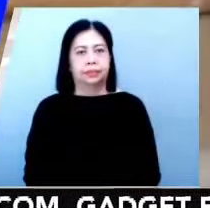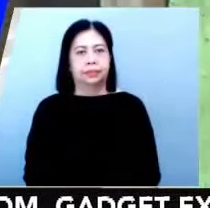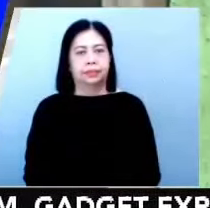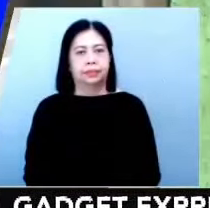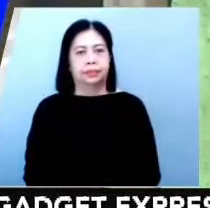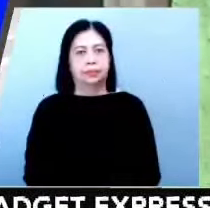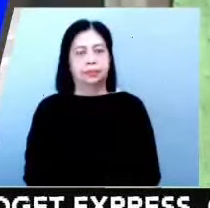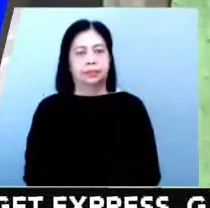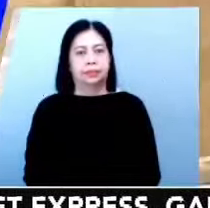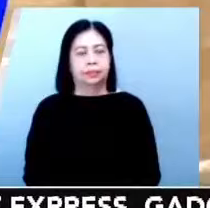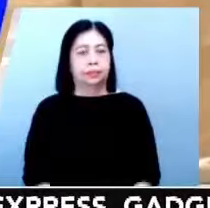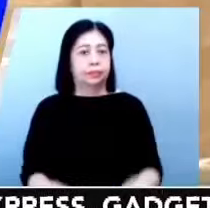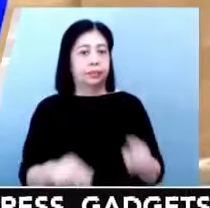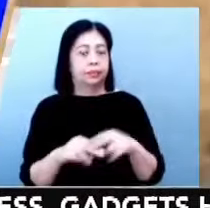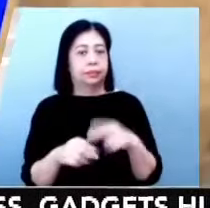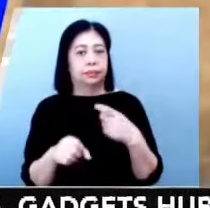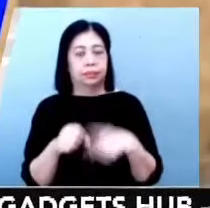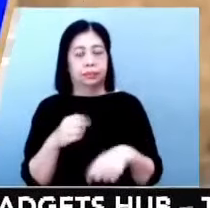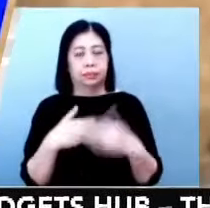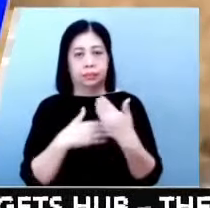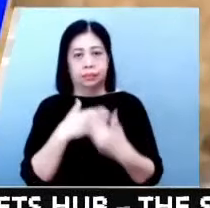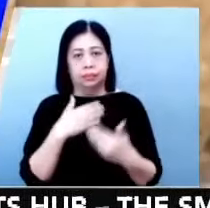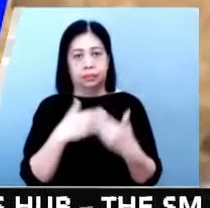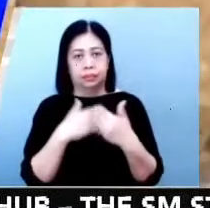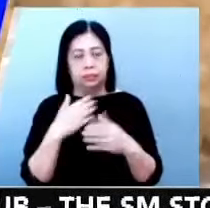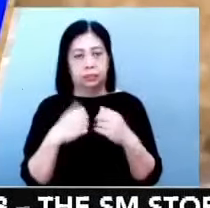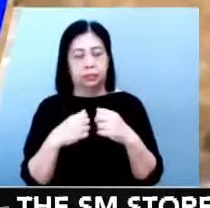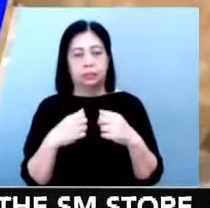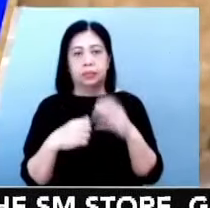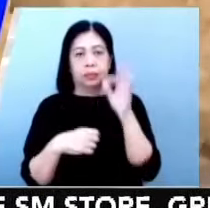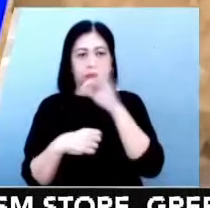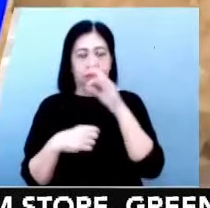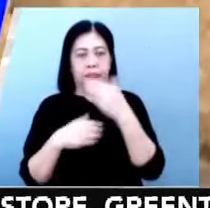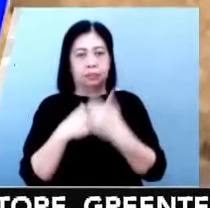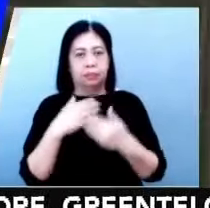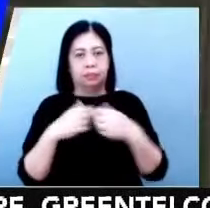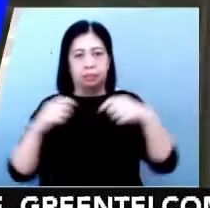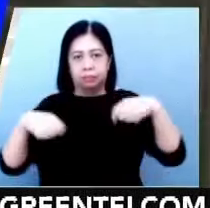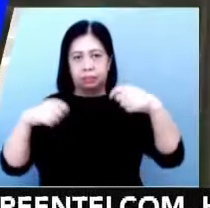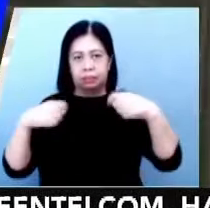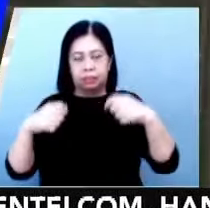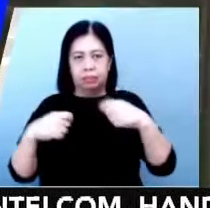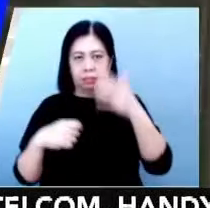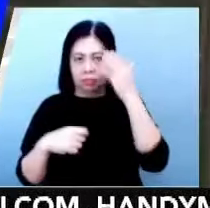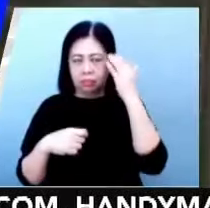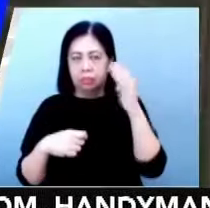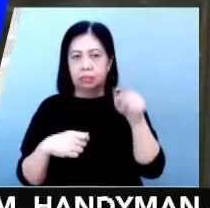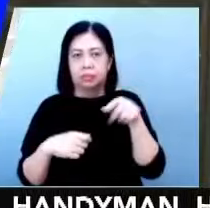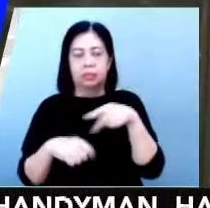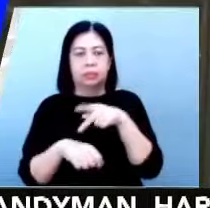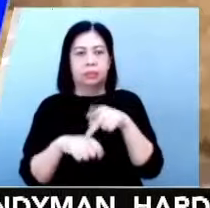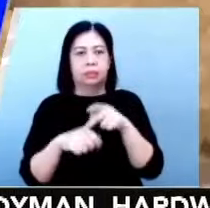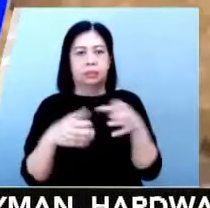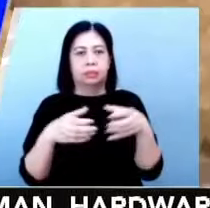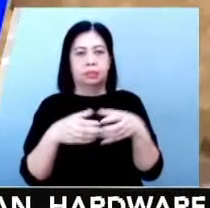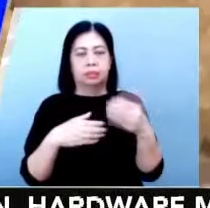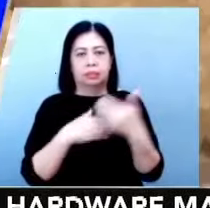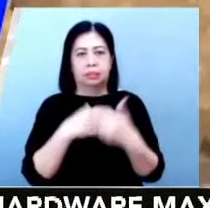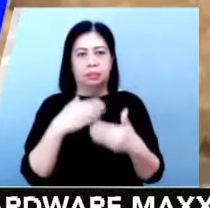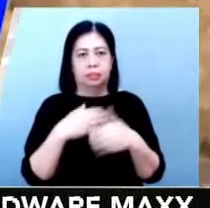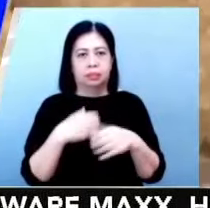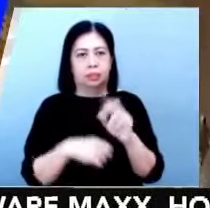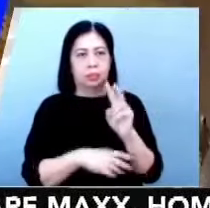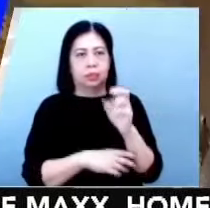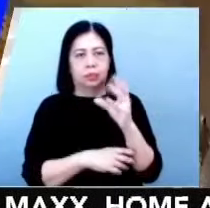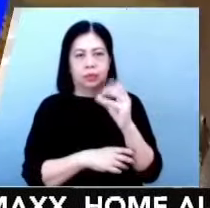mataas presyo sa Pinoy Tasty at Pinoy Pandesal, ihirit ng Phil Baking. 2 pesos hanggang 2.50, tataas presyo ang